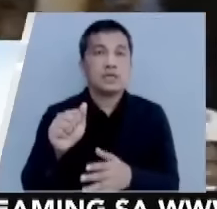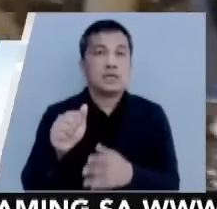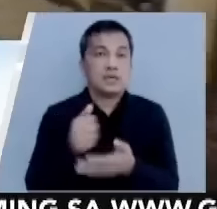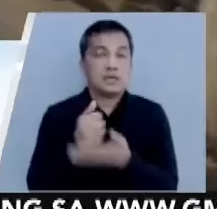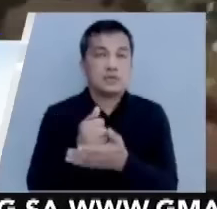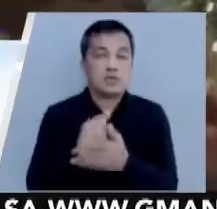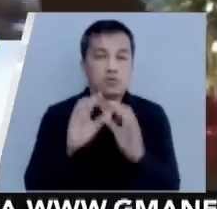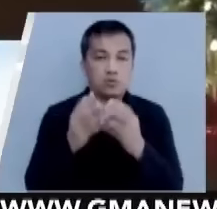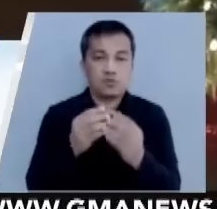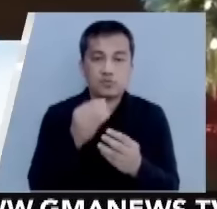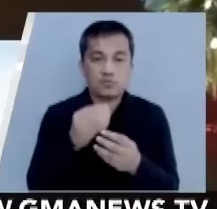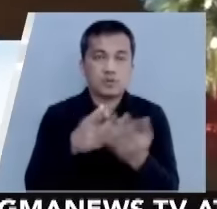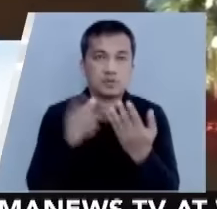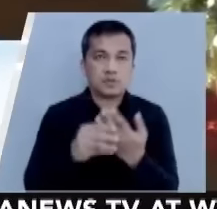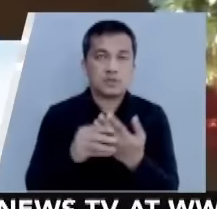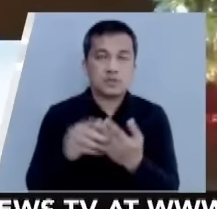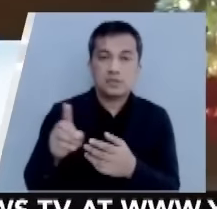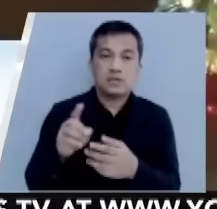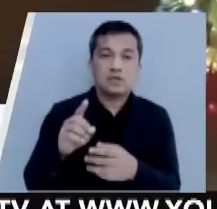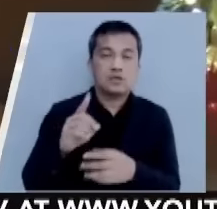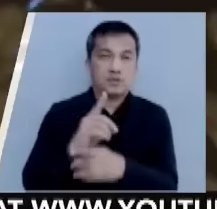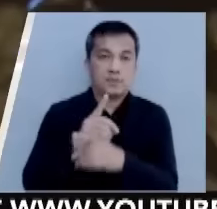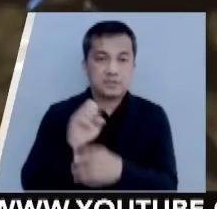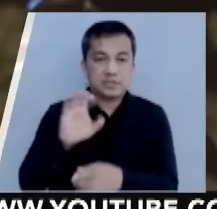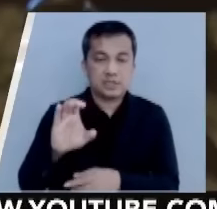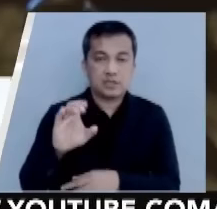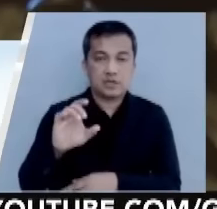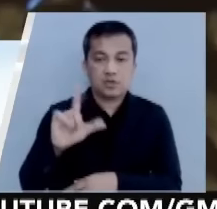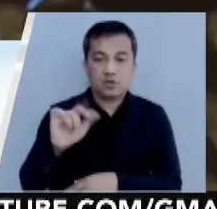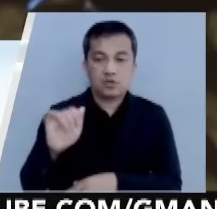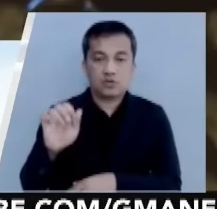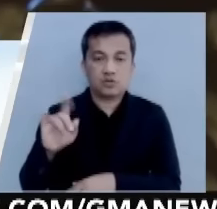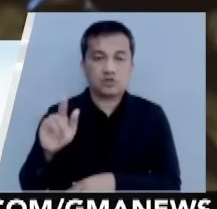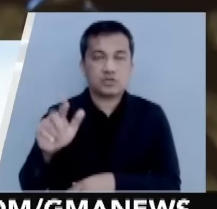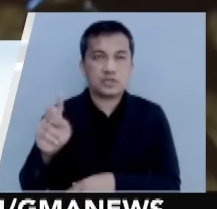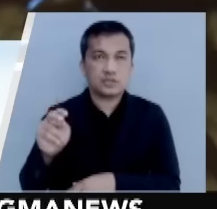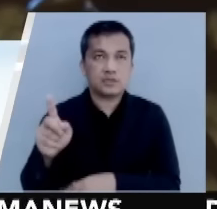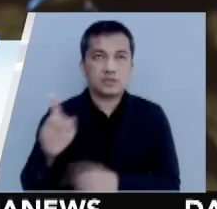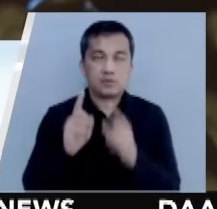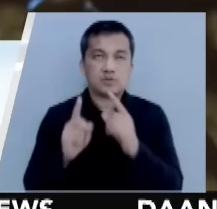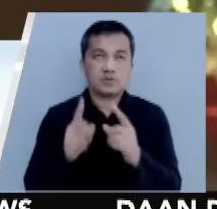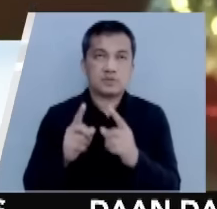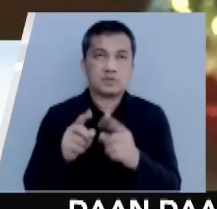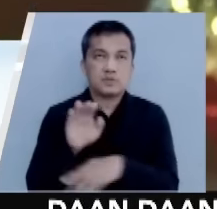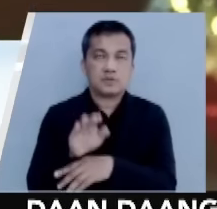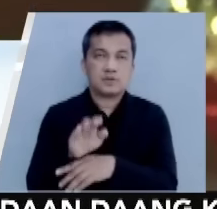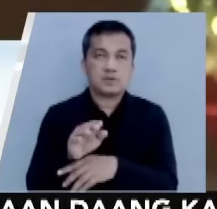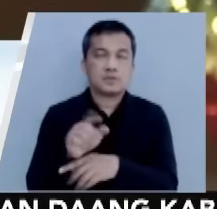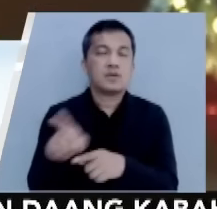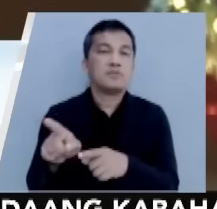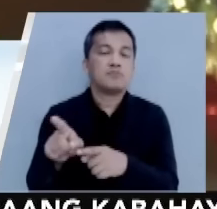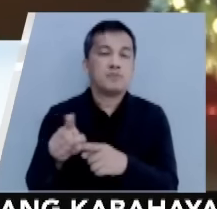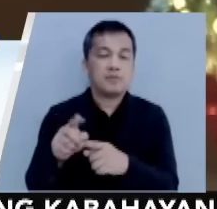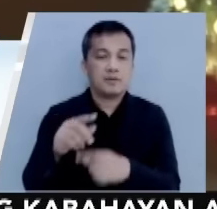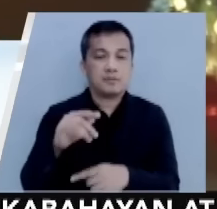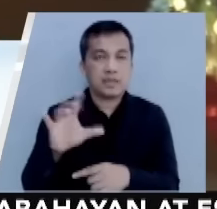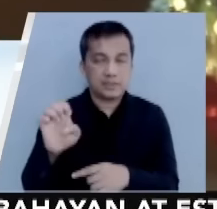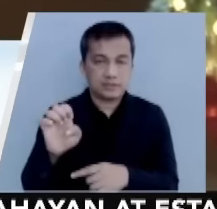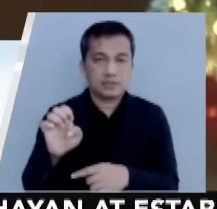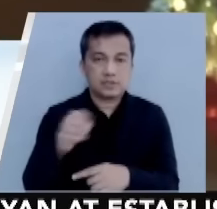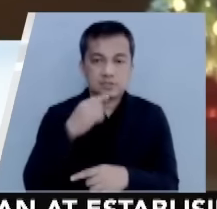U.S. Defense Secretary Lloyd Austin na mag-usap sila ng Pangulo ngayong hapon sa palasyo kasabay ng pakikiramay. Sinabi rin ni Austin na handang